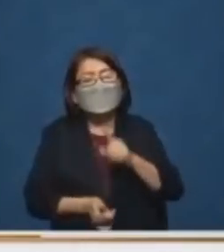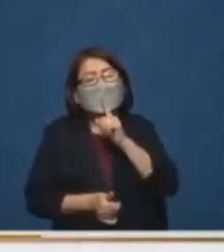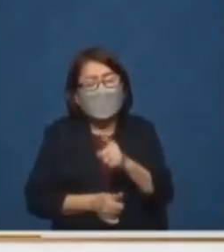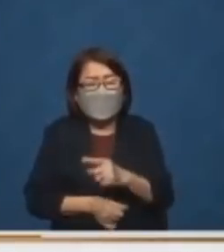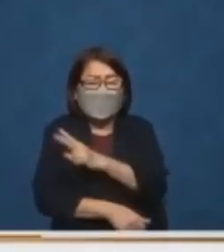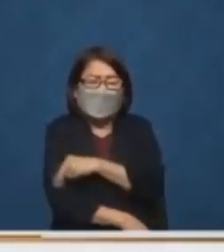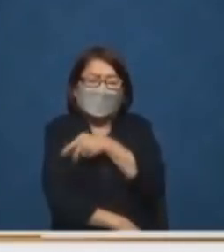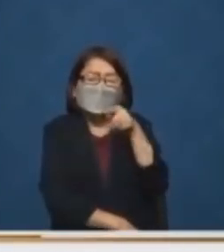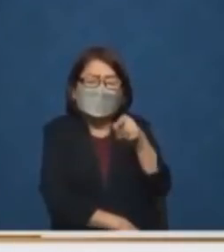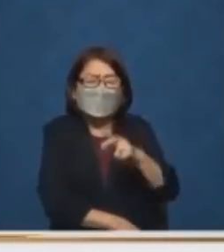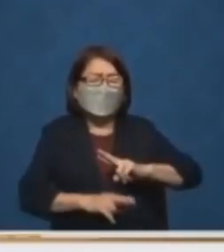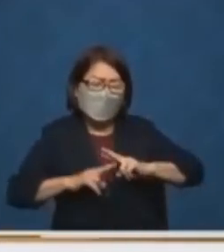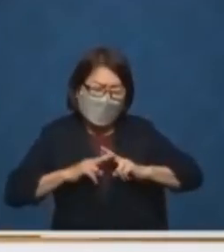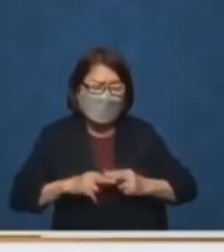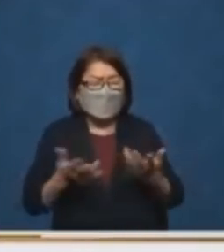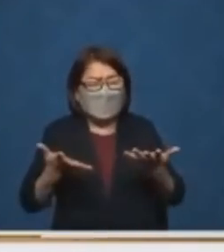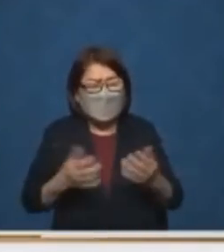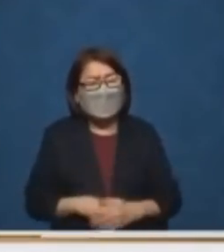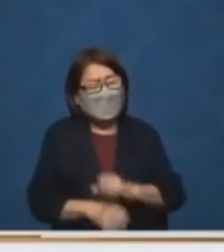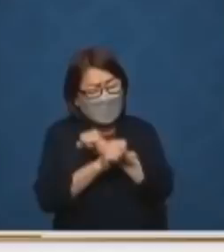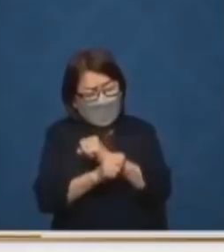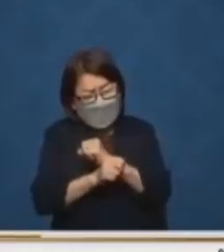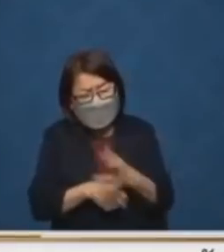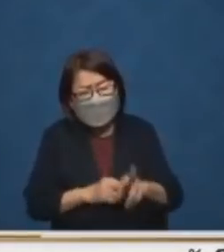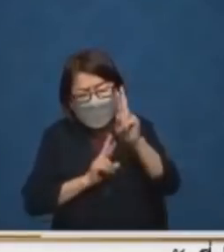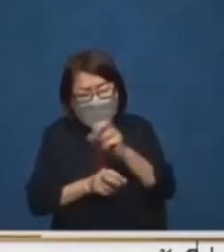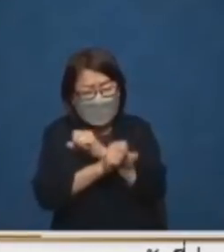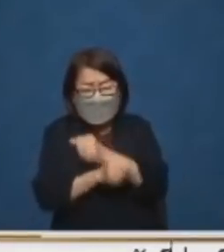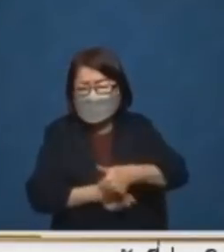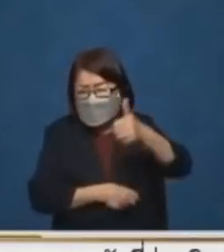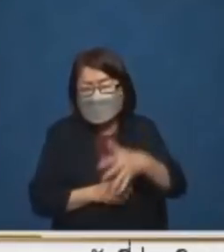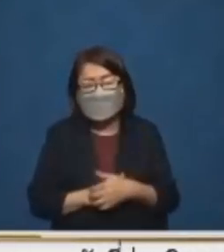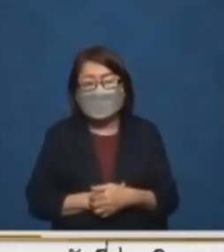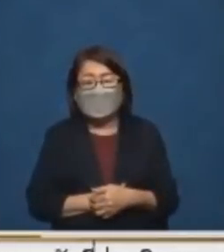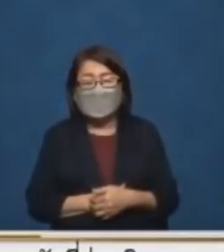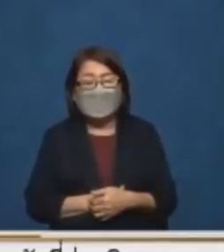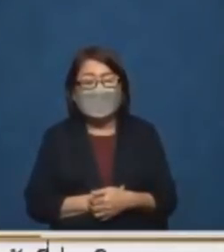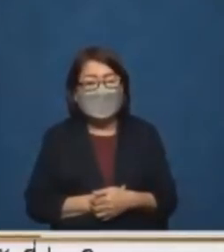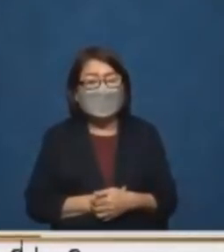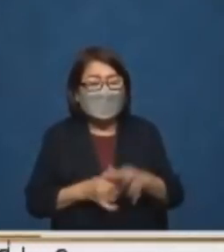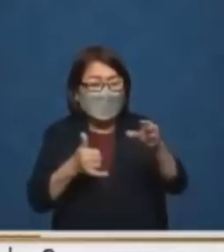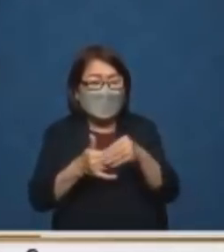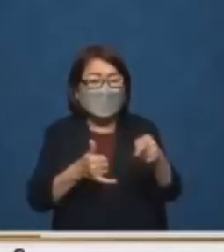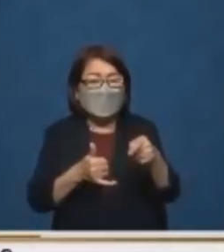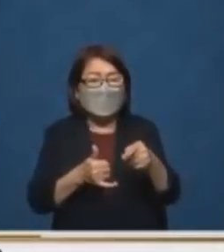จนตัเองติดโควิดไม่ได้จุด ไม่ได้ติดจากการทำงานแบบนี้ต้องหวดกัน